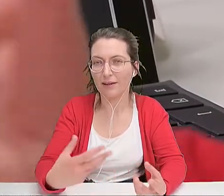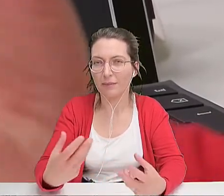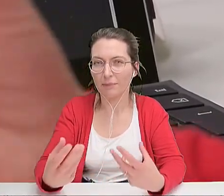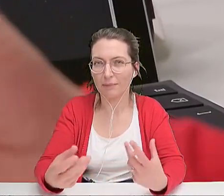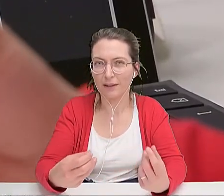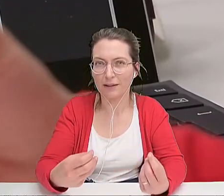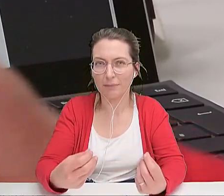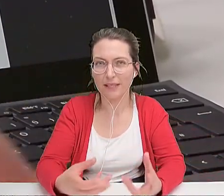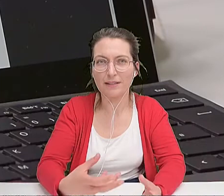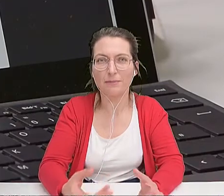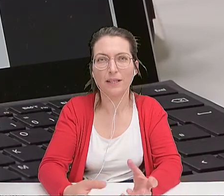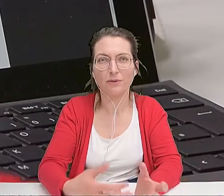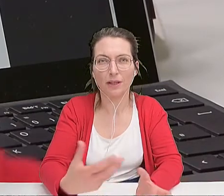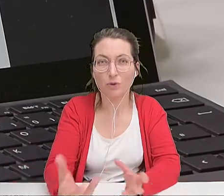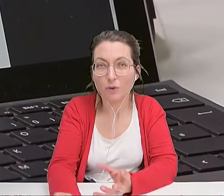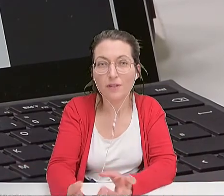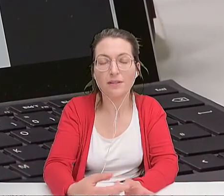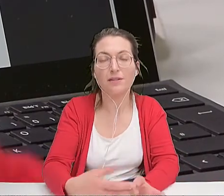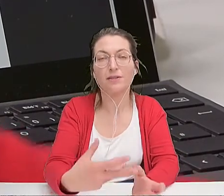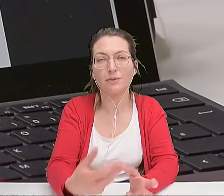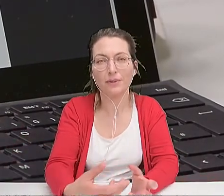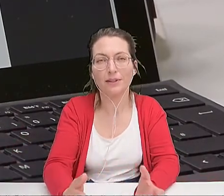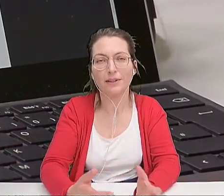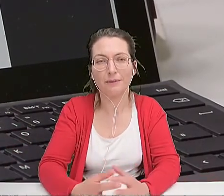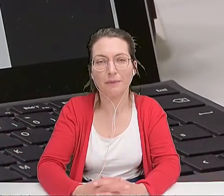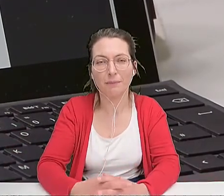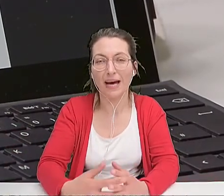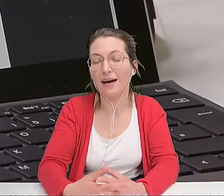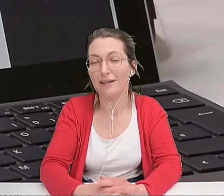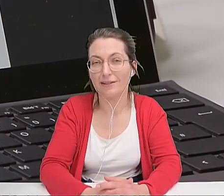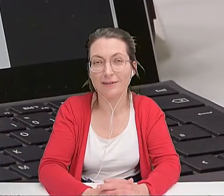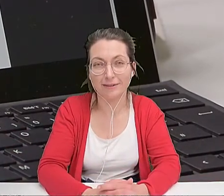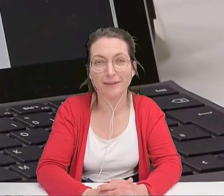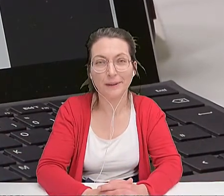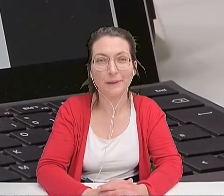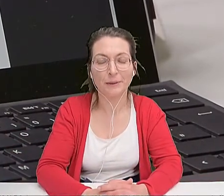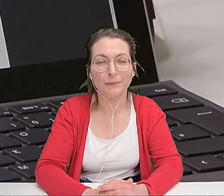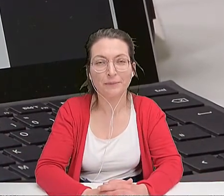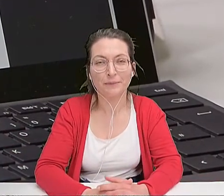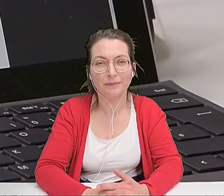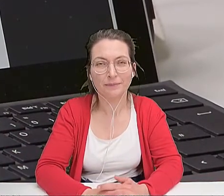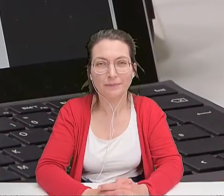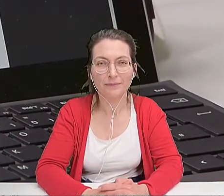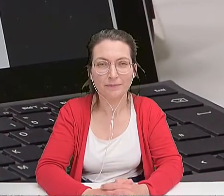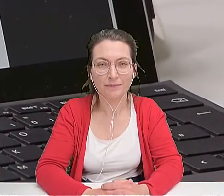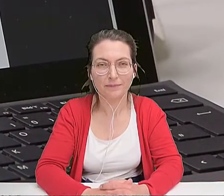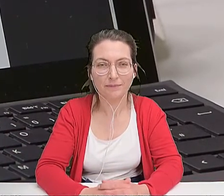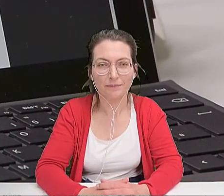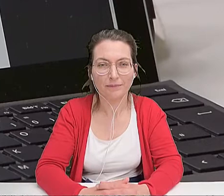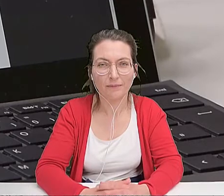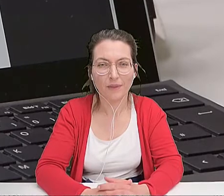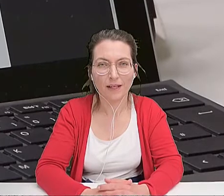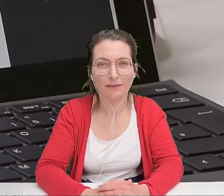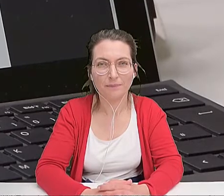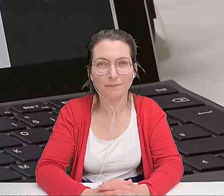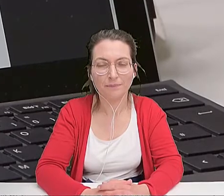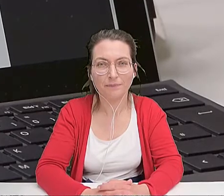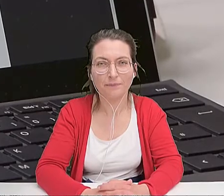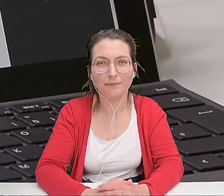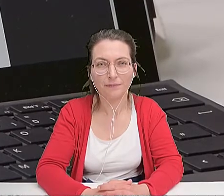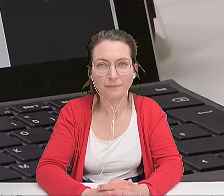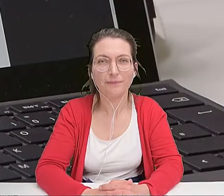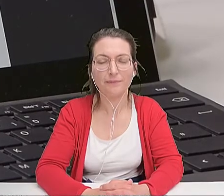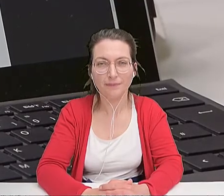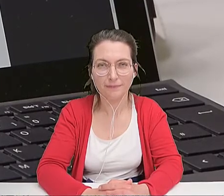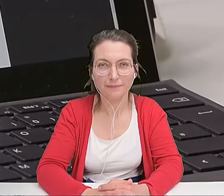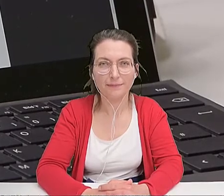dann am besten macht oder am schönsten ist oder am nachhaltigsten. Ja, genau. Und stimmt, also so Informatik,